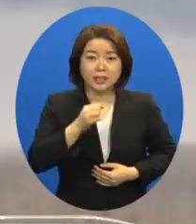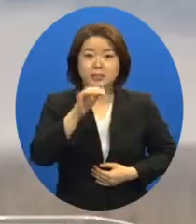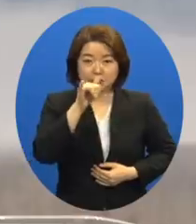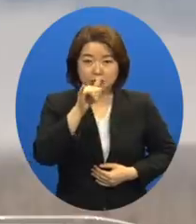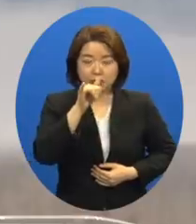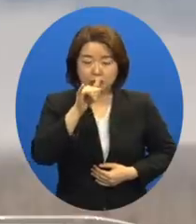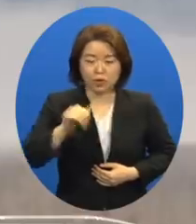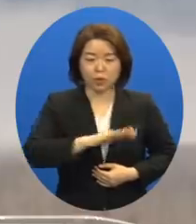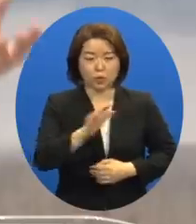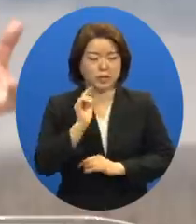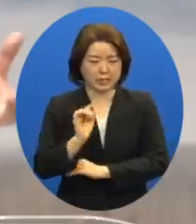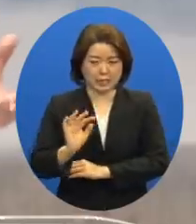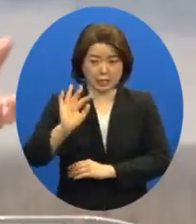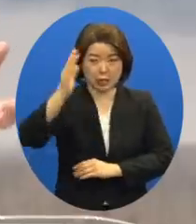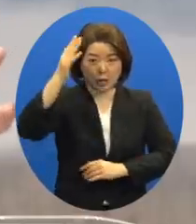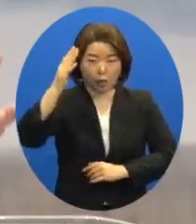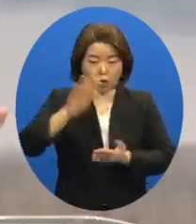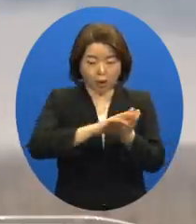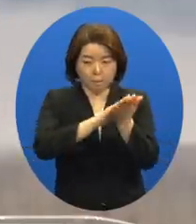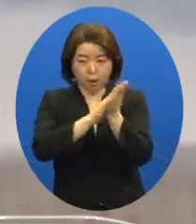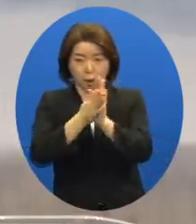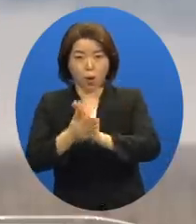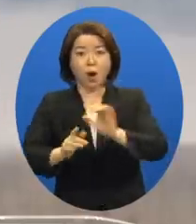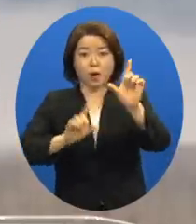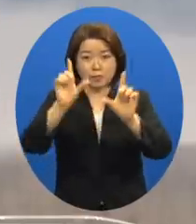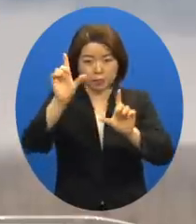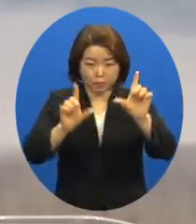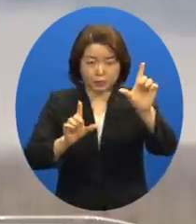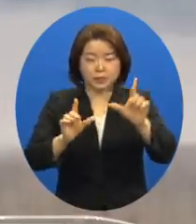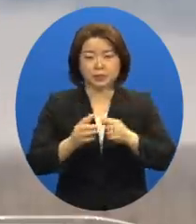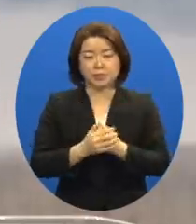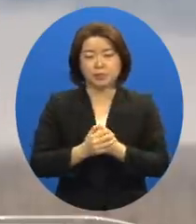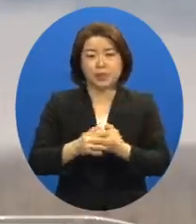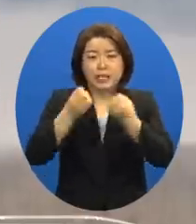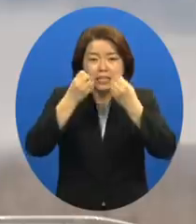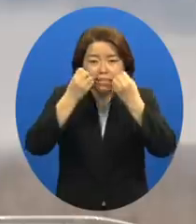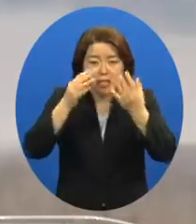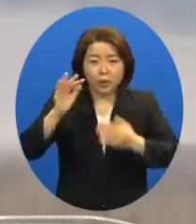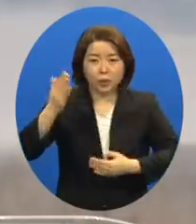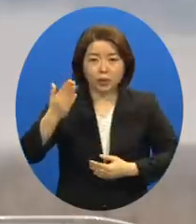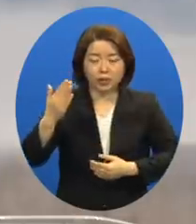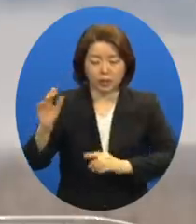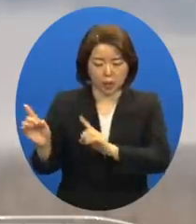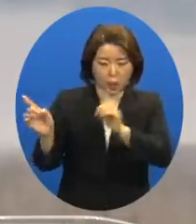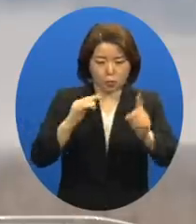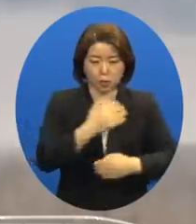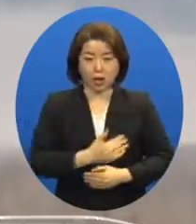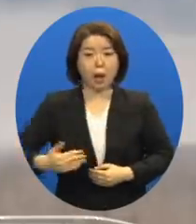우리는 영광스럽게 변형된 모습으로 새롭게 된 부활의 육체를 가지고 사는 것은 아닙니다.